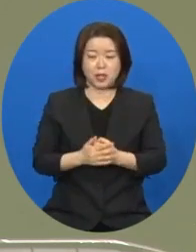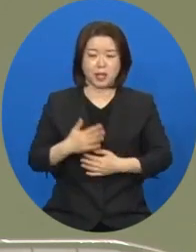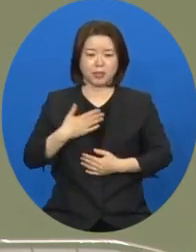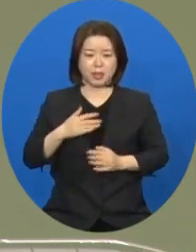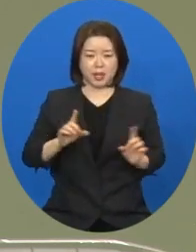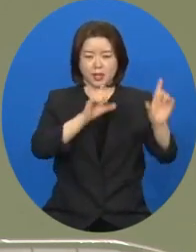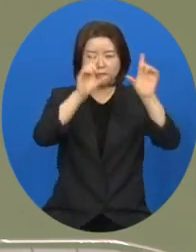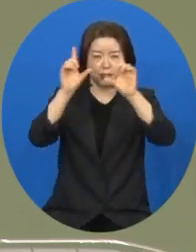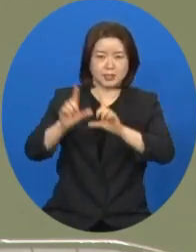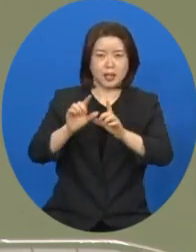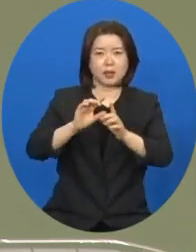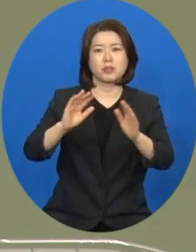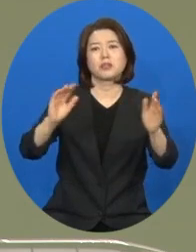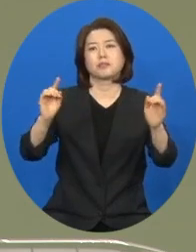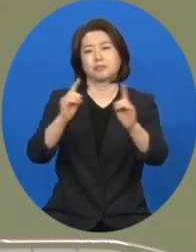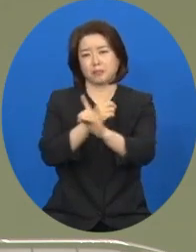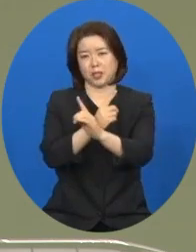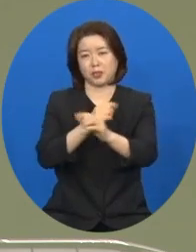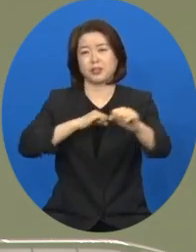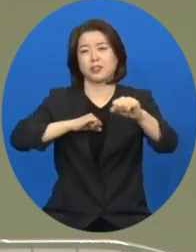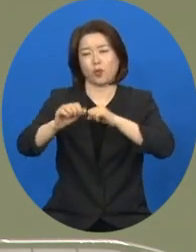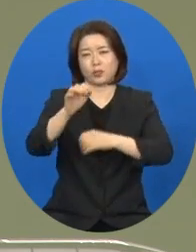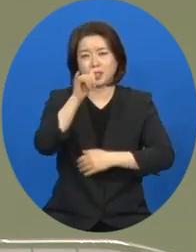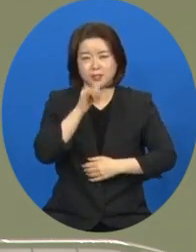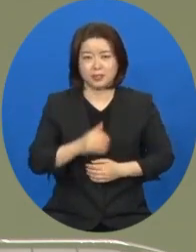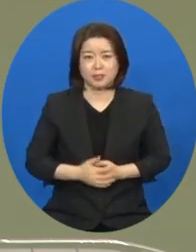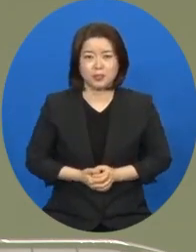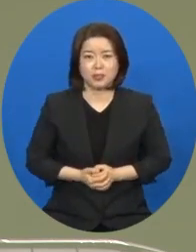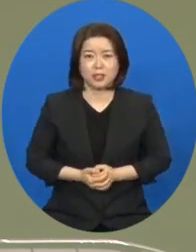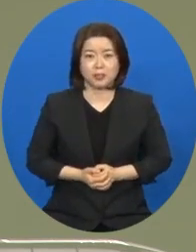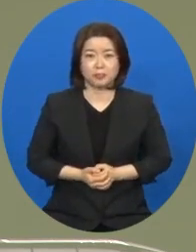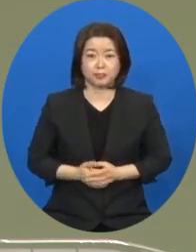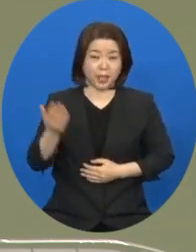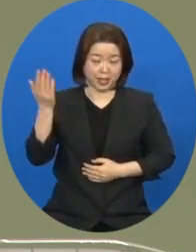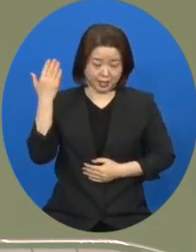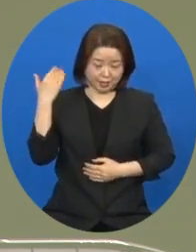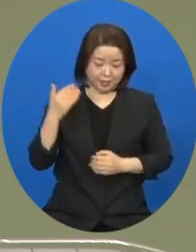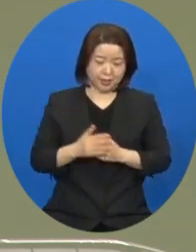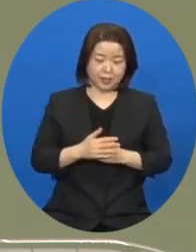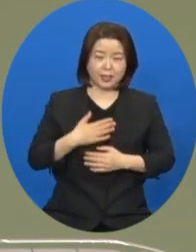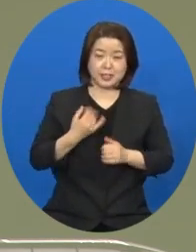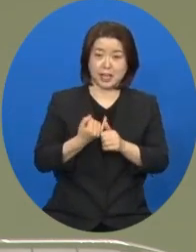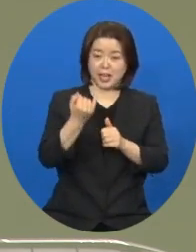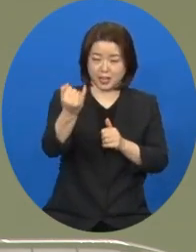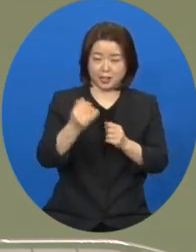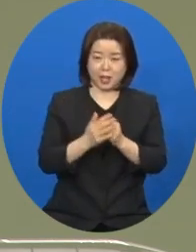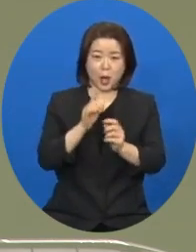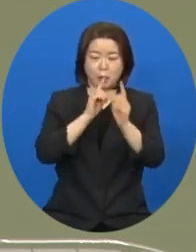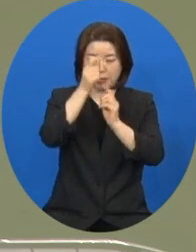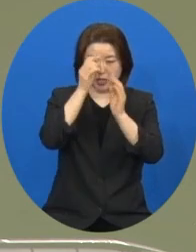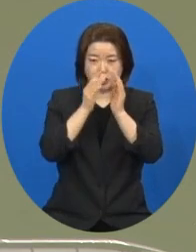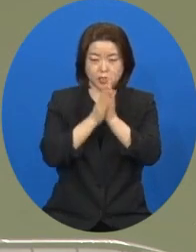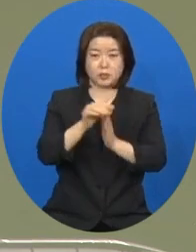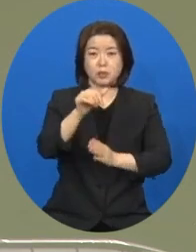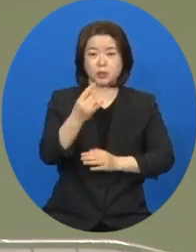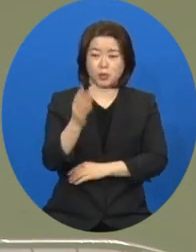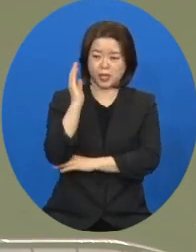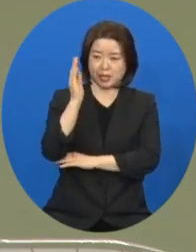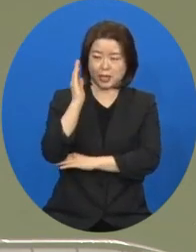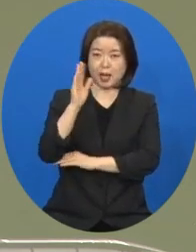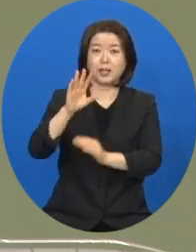변화시키는 역사를 경험하게 된 겁니다. 제 아내가 말씀기도 강의를 하면 늘